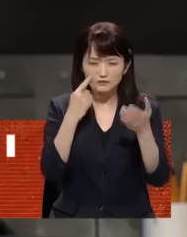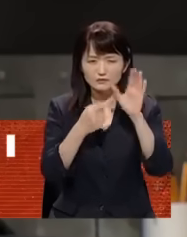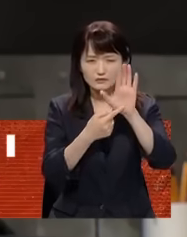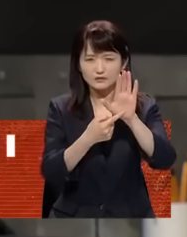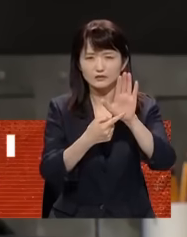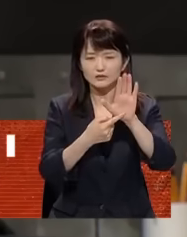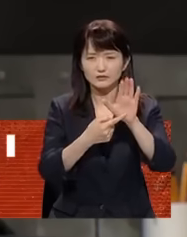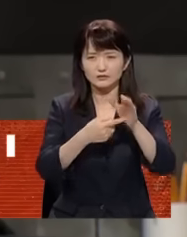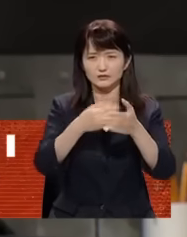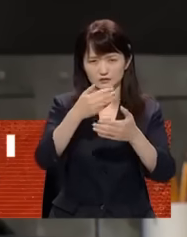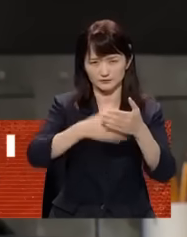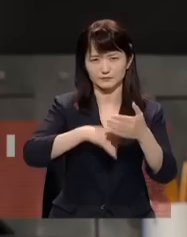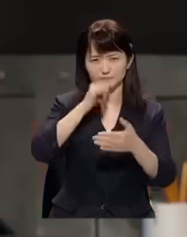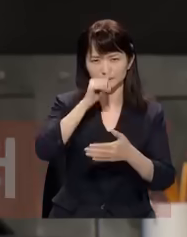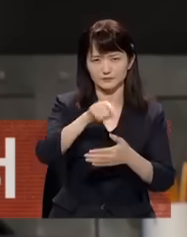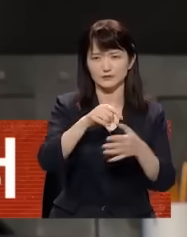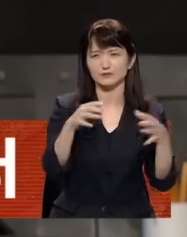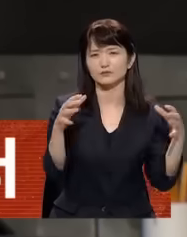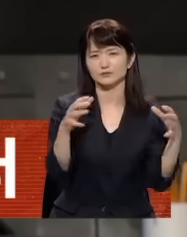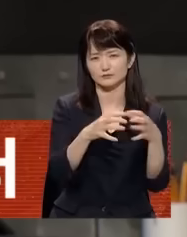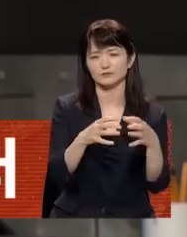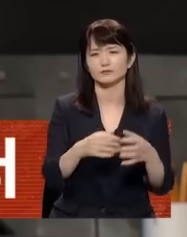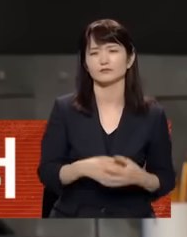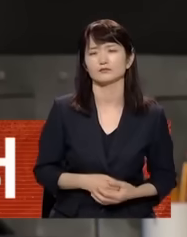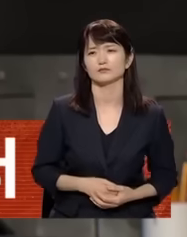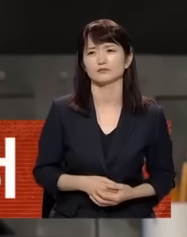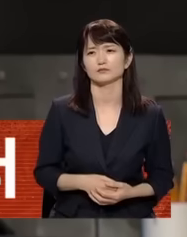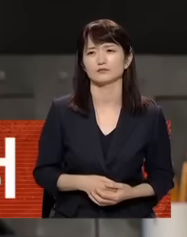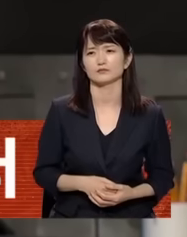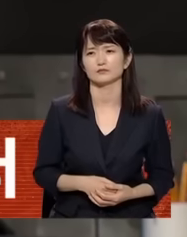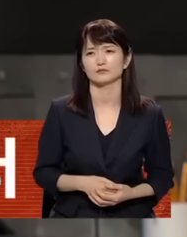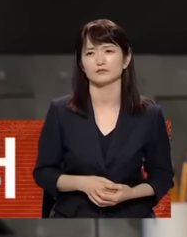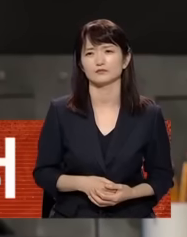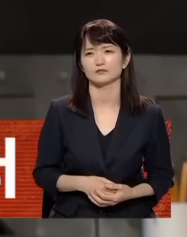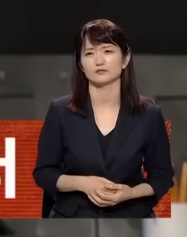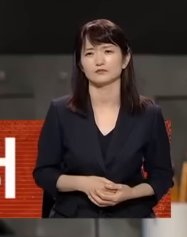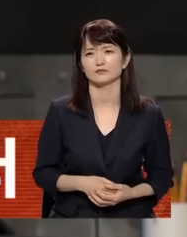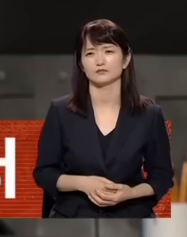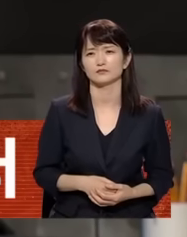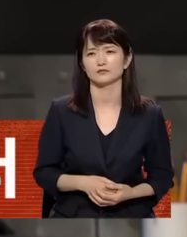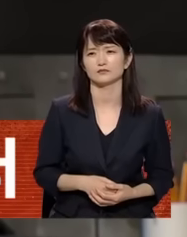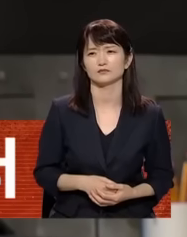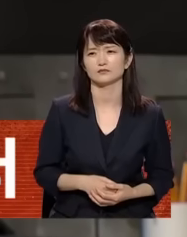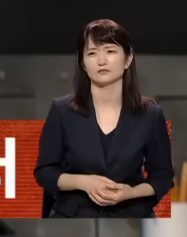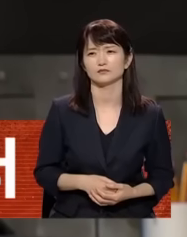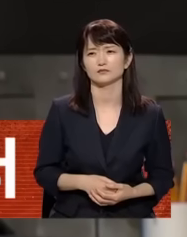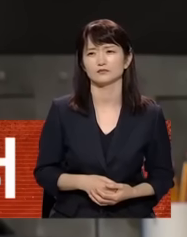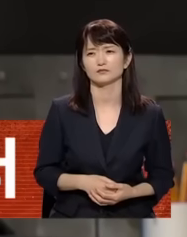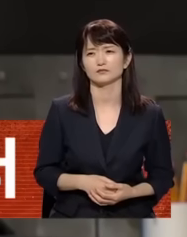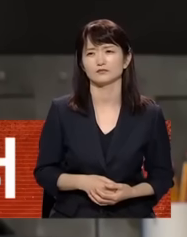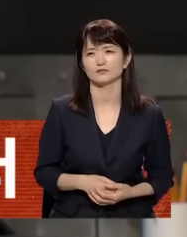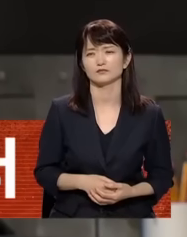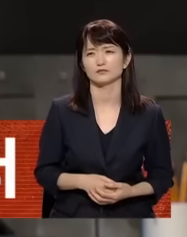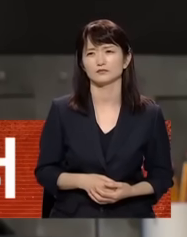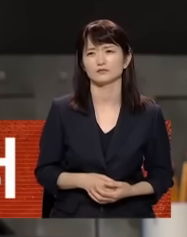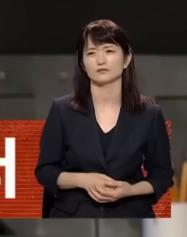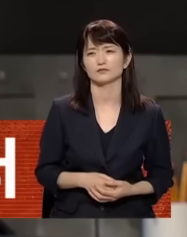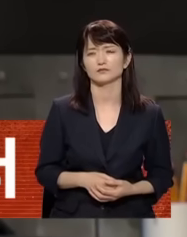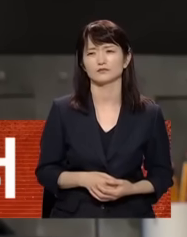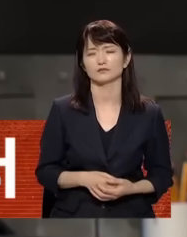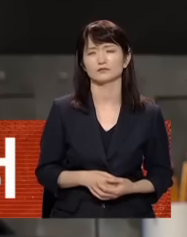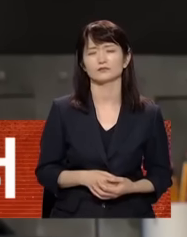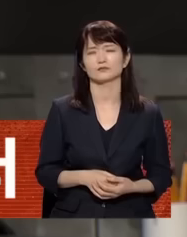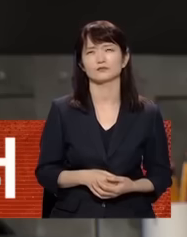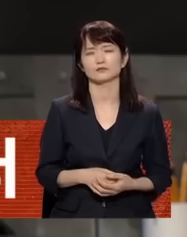그런 걸 모아서 정말 쉽게 드릴 수 있는 말씀은 아니지만 좀 결별을 하시는